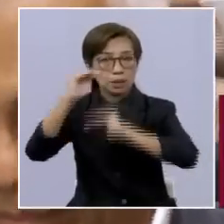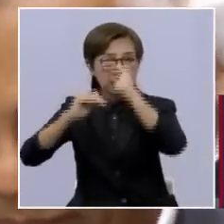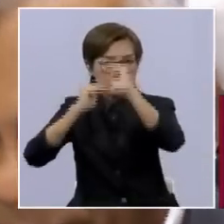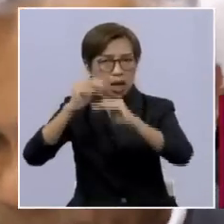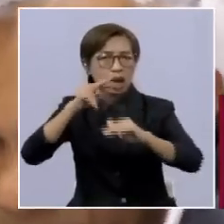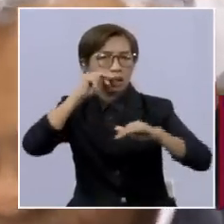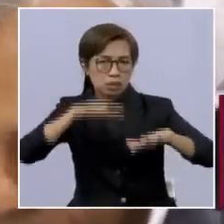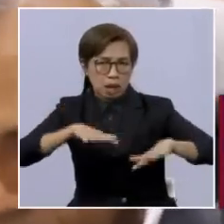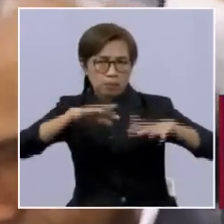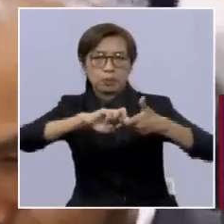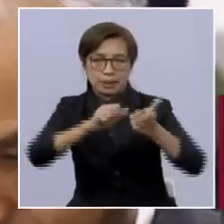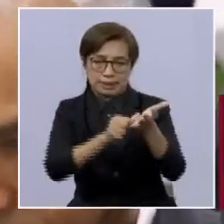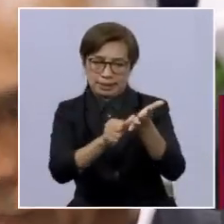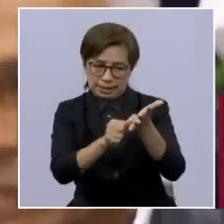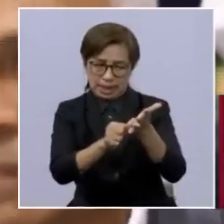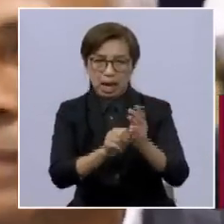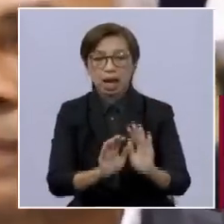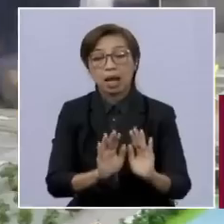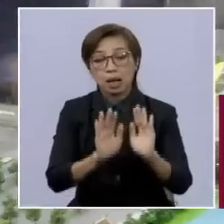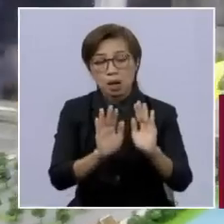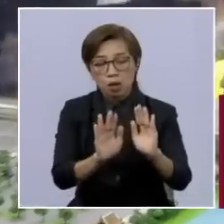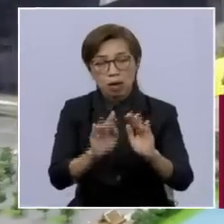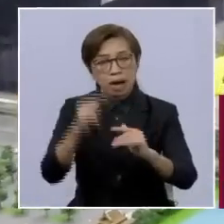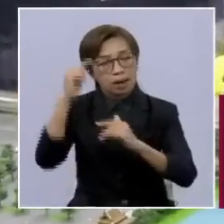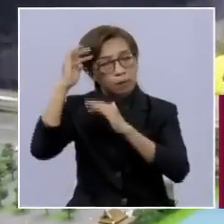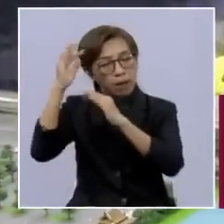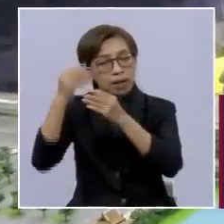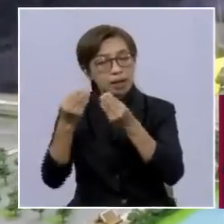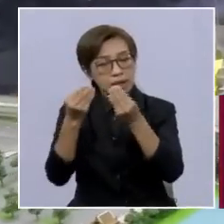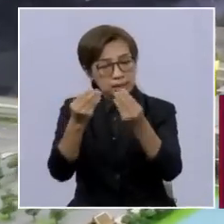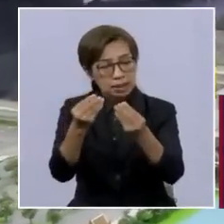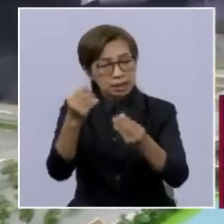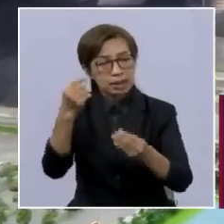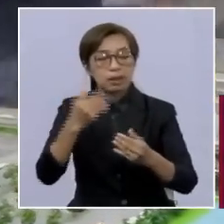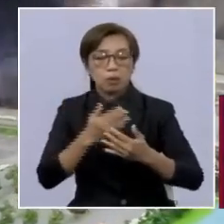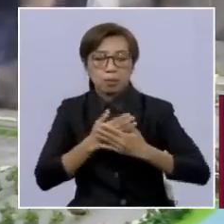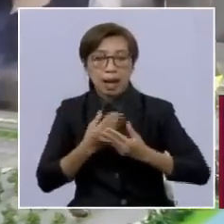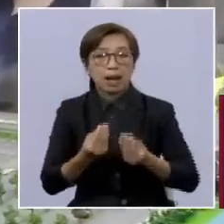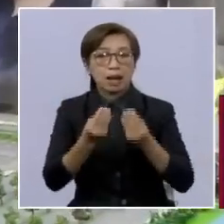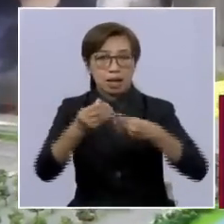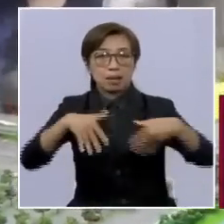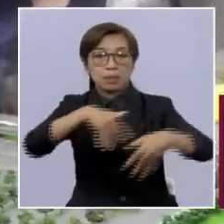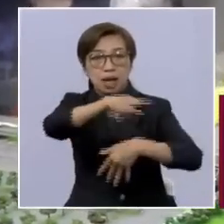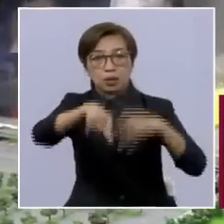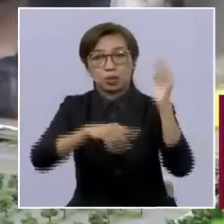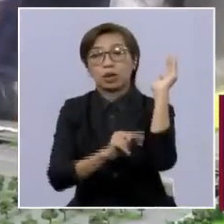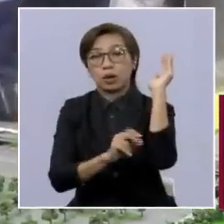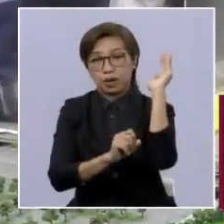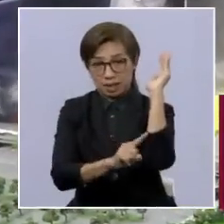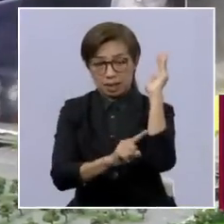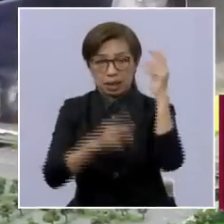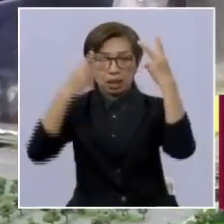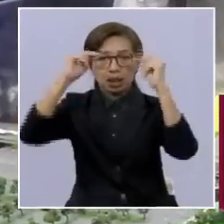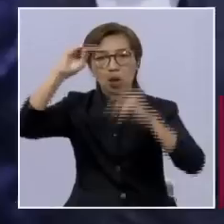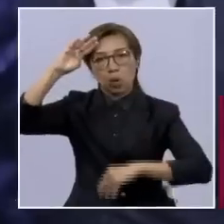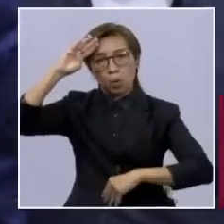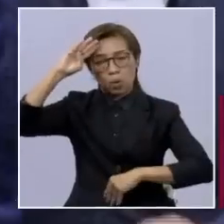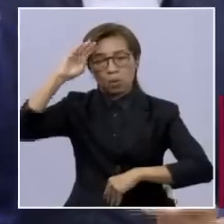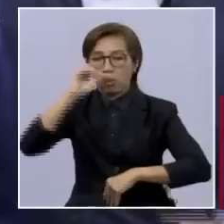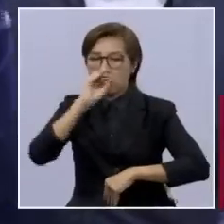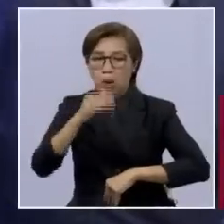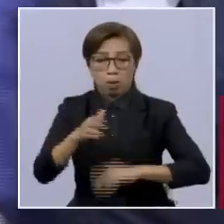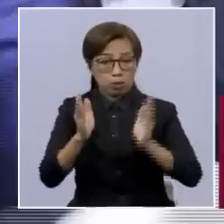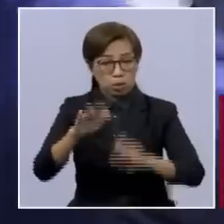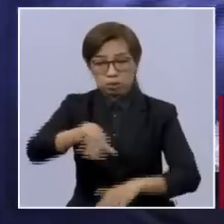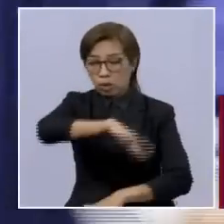มนอกจากนี้ก็ยังฝากความรักความปรารถนาดีให้กับชาวนครศรีธรรมราชด้วยนายกขอขอบคุณทุกค